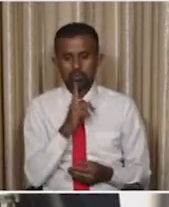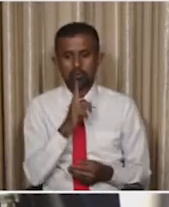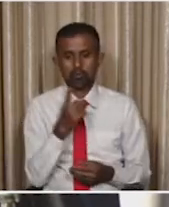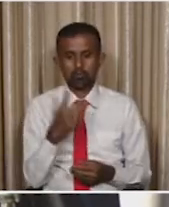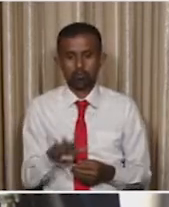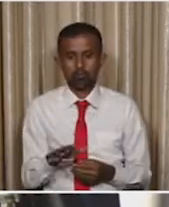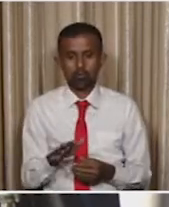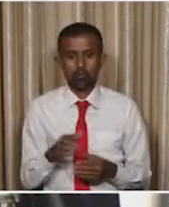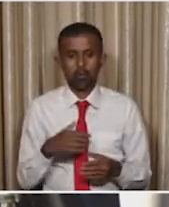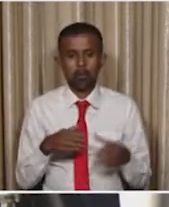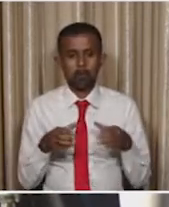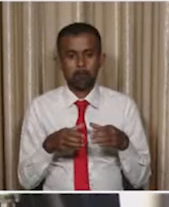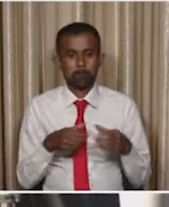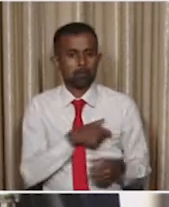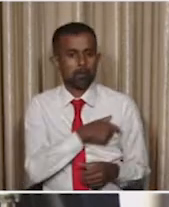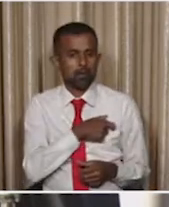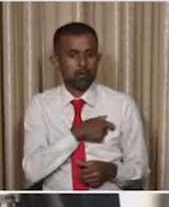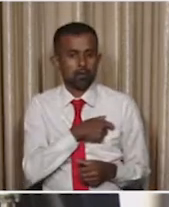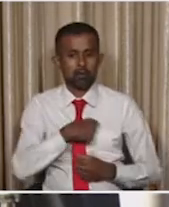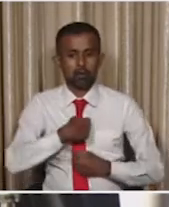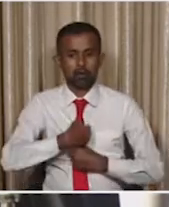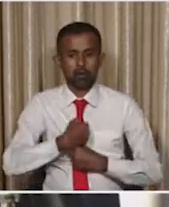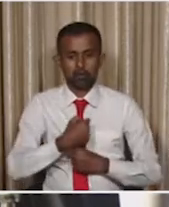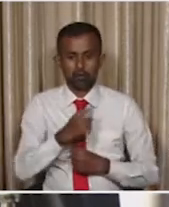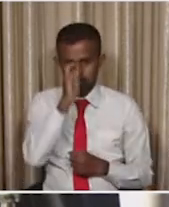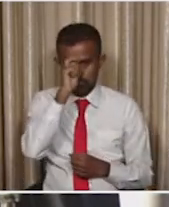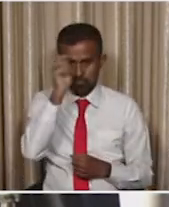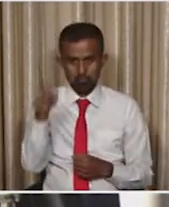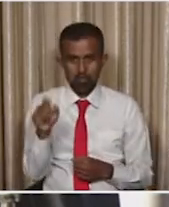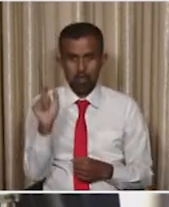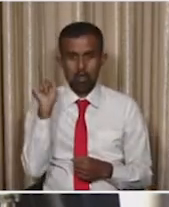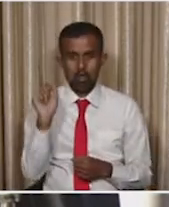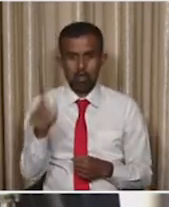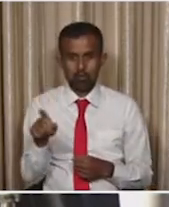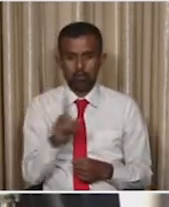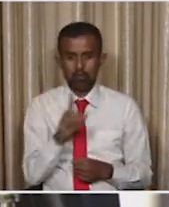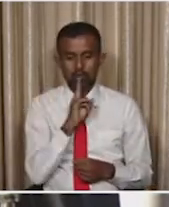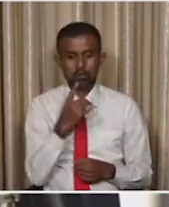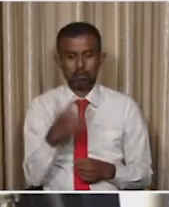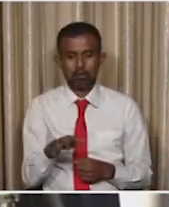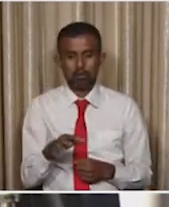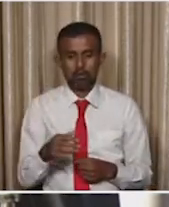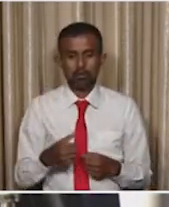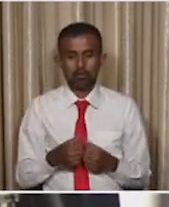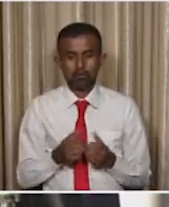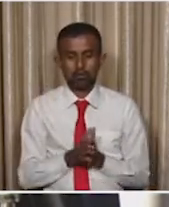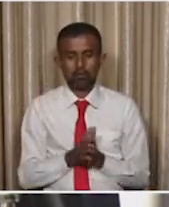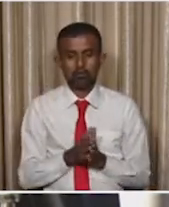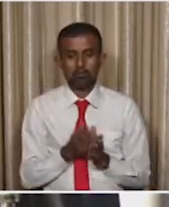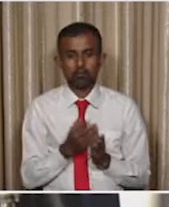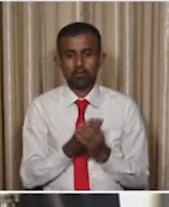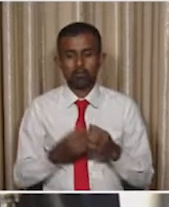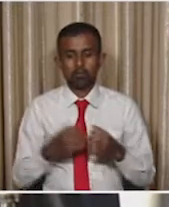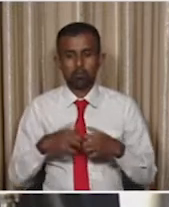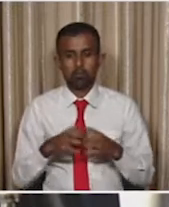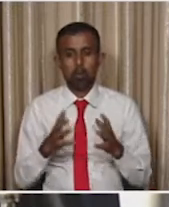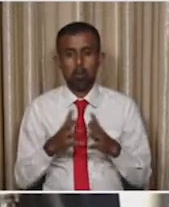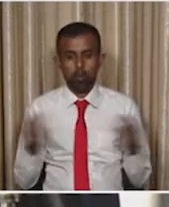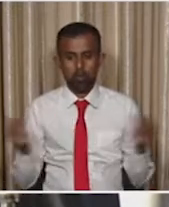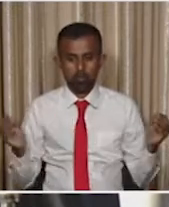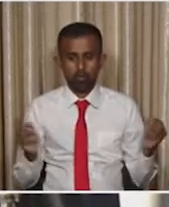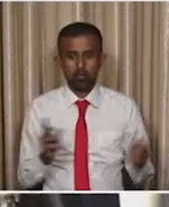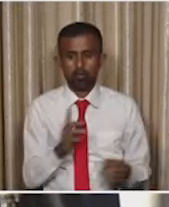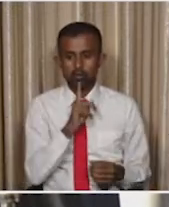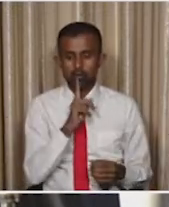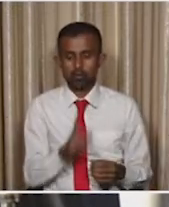கஜேந்திரகுமார் பொன்னம்பலம் அவர்களுடைய பெயரை குறிப்பிட்டு தான் இனப்பிரச்சினையை தீர்க்கப் போவதாகவும் நீங்கள் அரவாசி தூரம் ஒத்துழைத்தால் கூட தான் இந்த